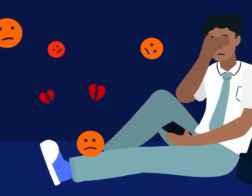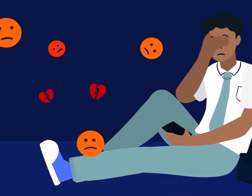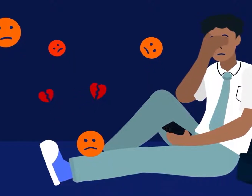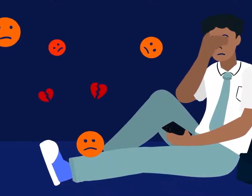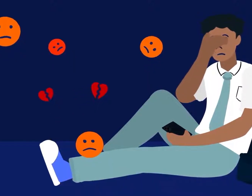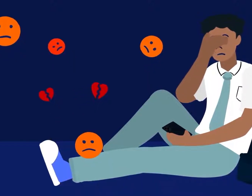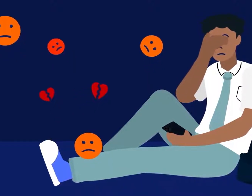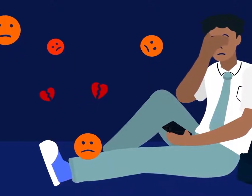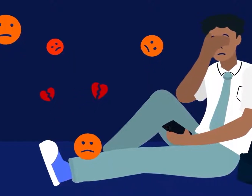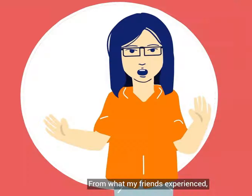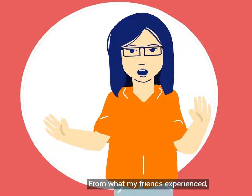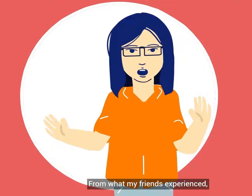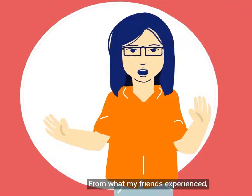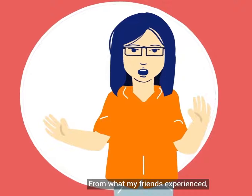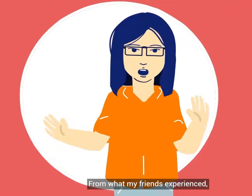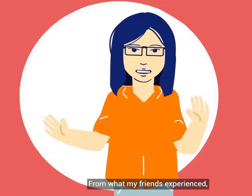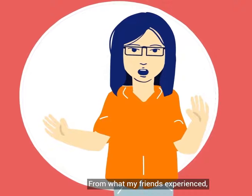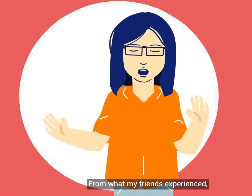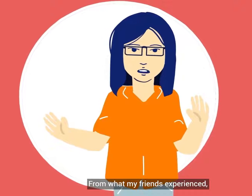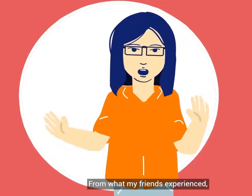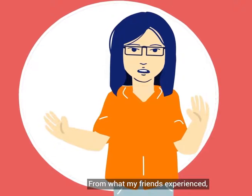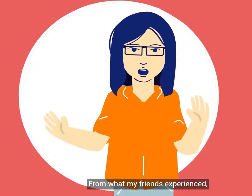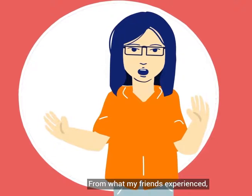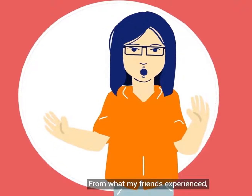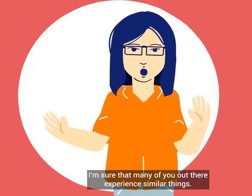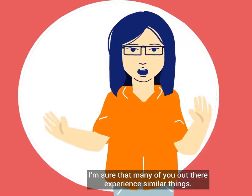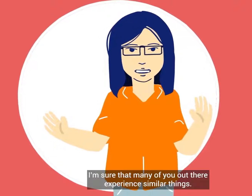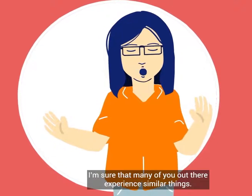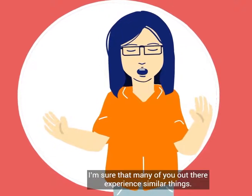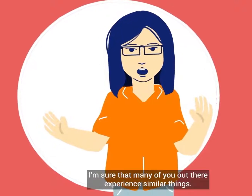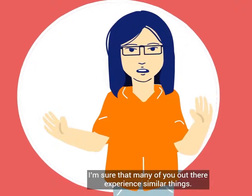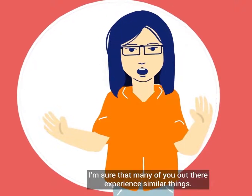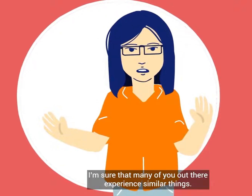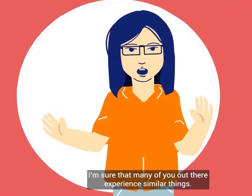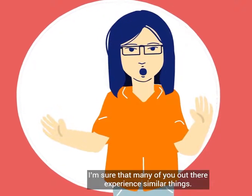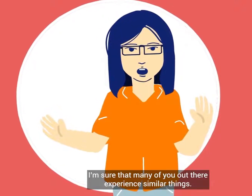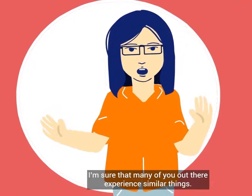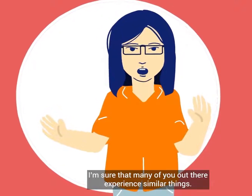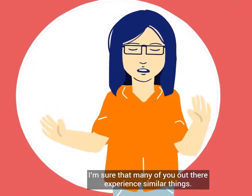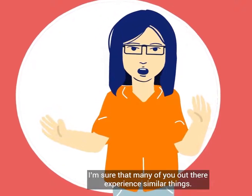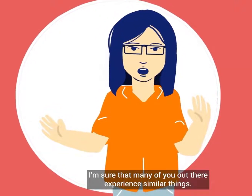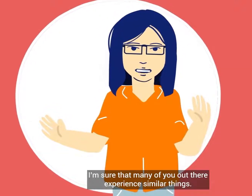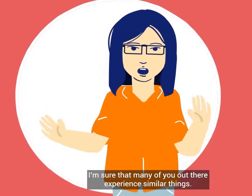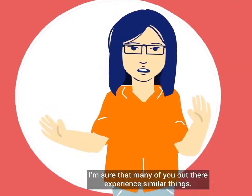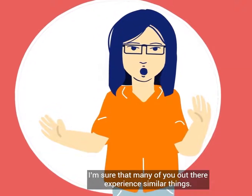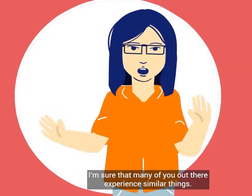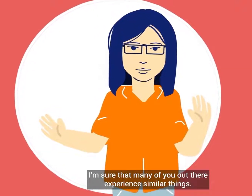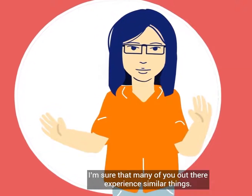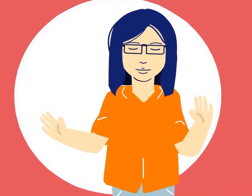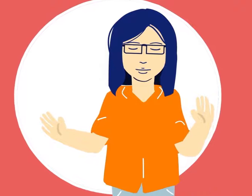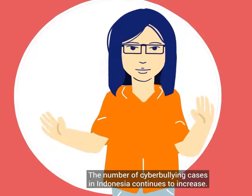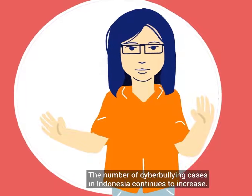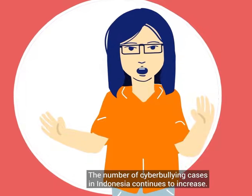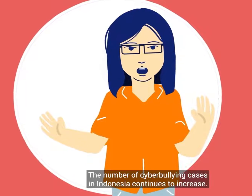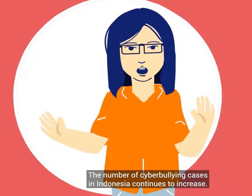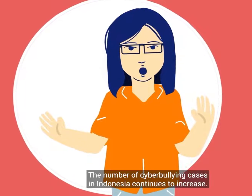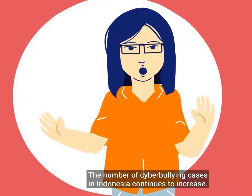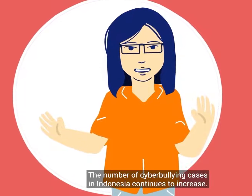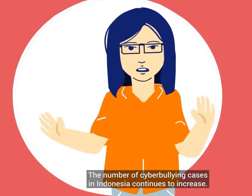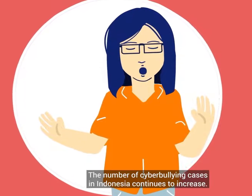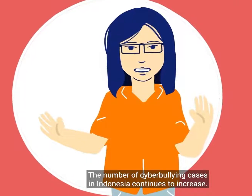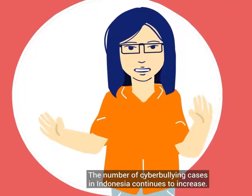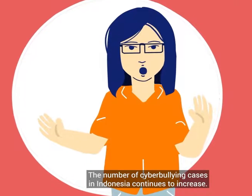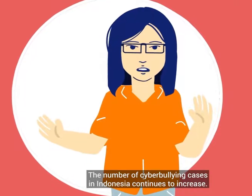sekolah. Dari apa yang dialami teman-temanku, pasti juga banyak teman-teman di luar sana yang mengalami hal serupa. Angka